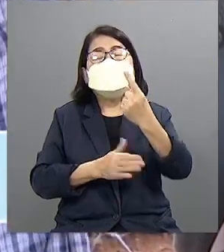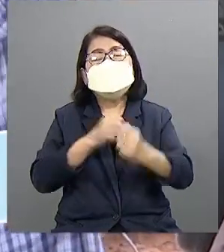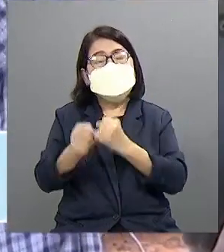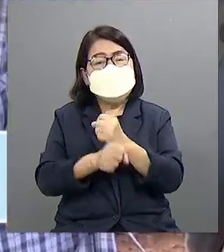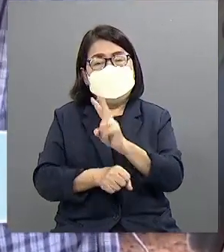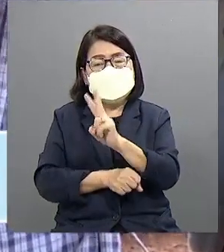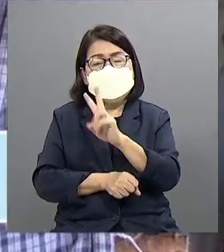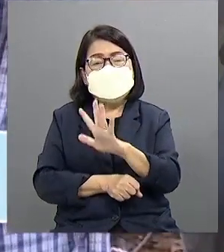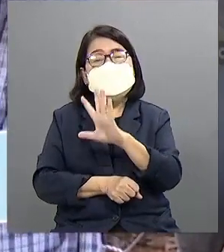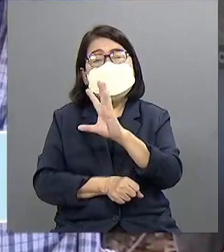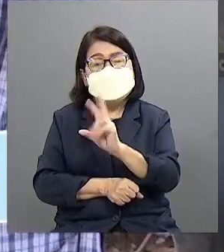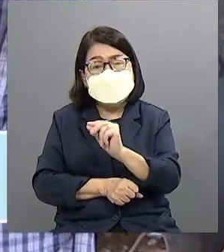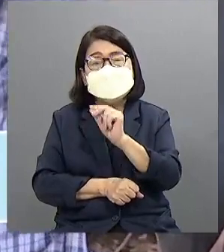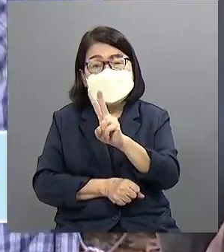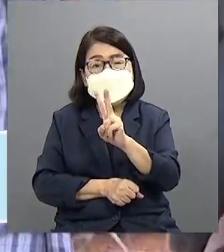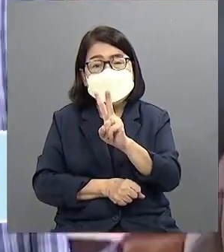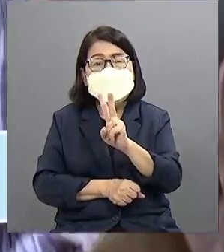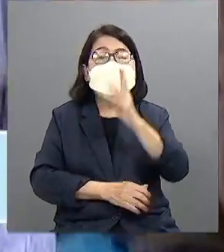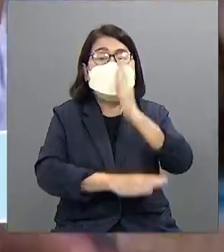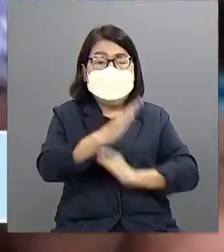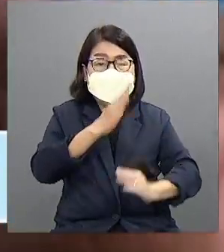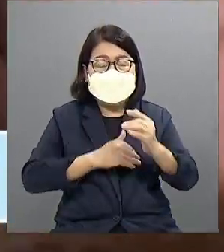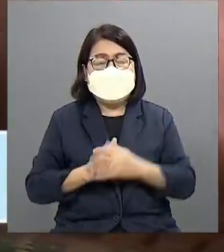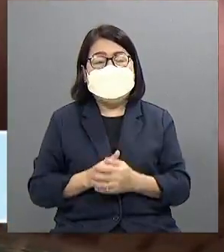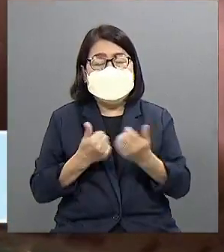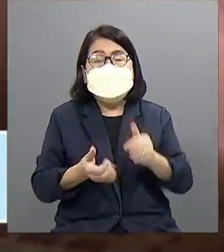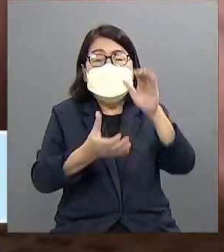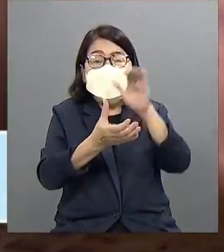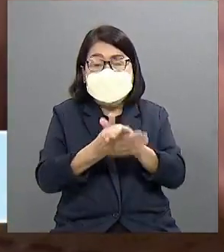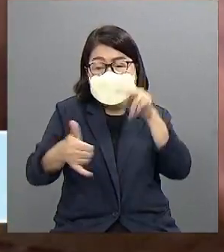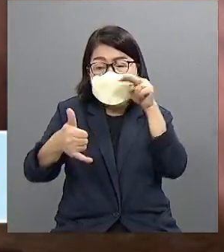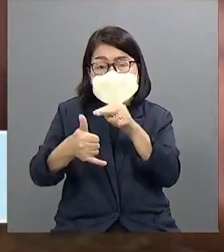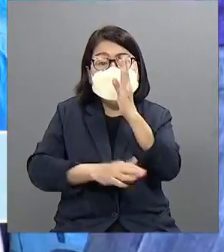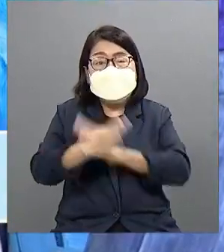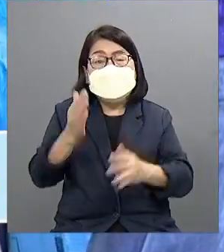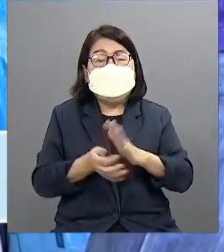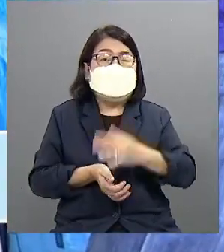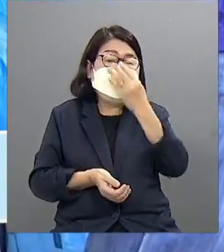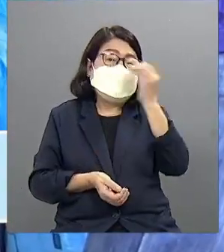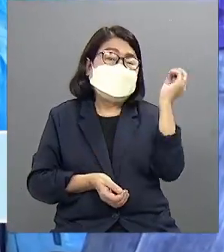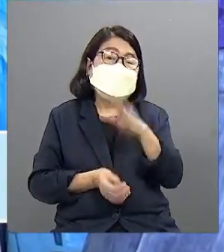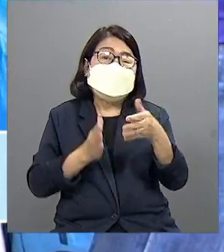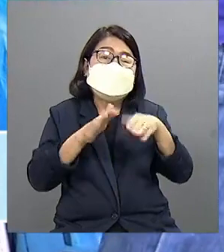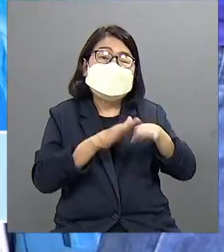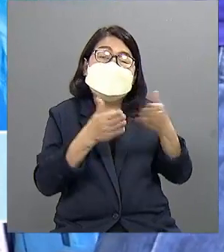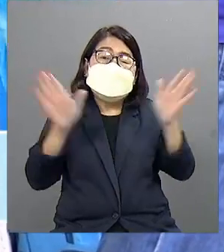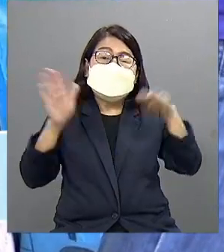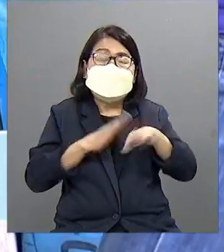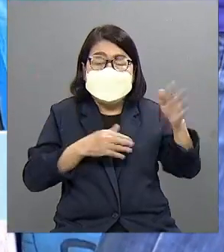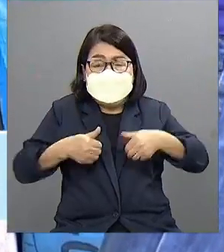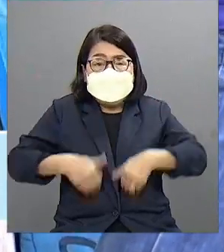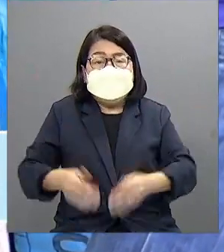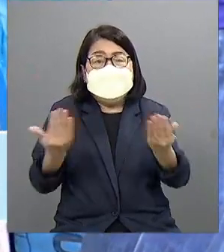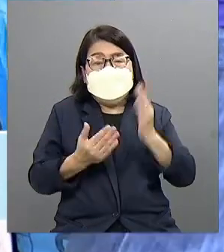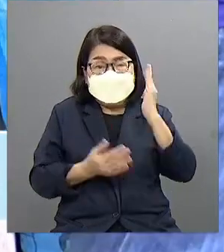คะก็หลาย10ปีแล้วแล้วภรรยาก็ทิ้งไปมีลูกชาย2คนจนกระทั่งลูกชายคนโตแยกทางกับภรรย